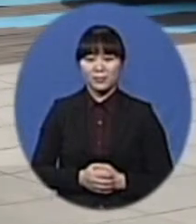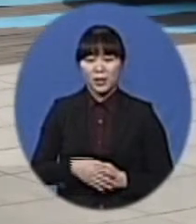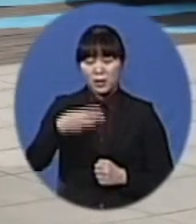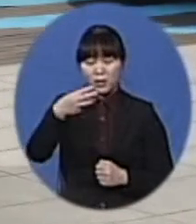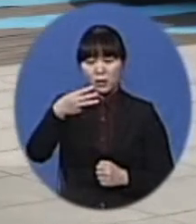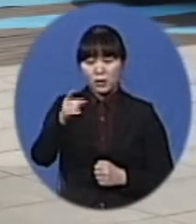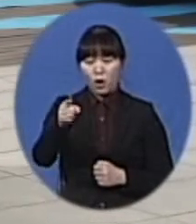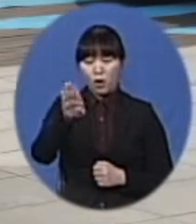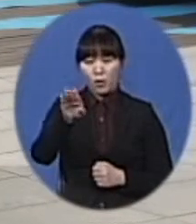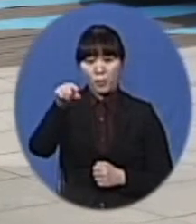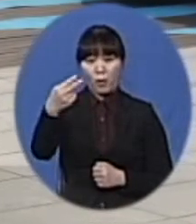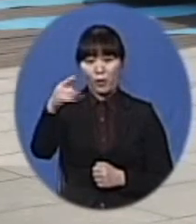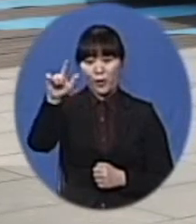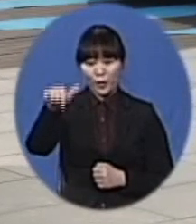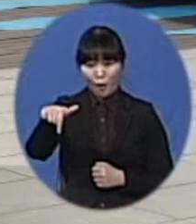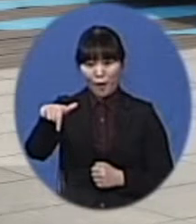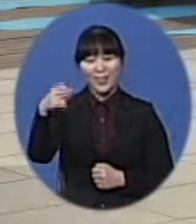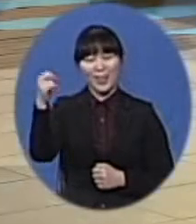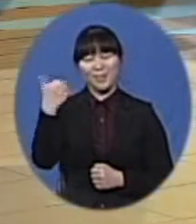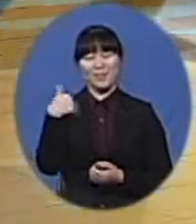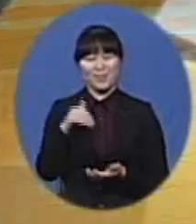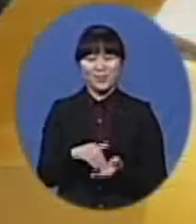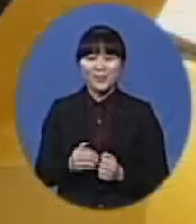러버덕이 돌아왔습니다.